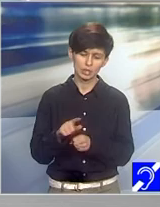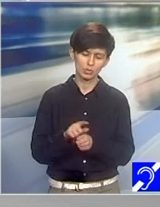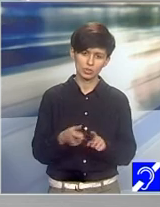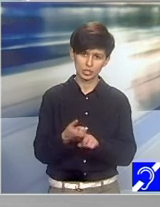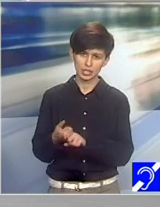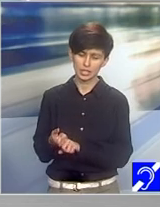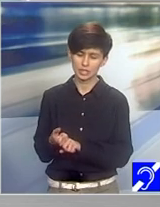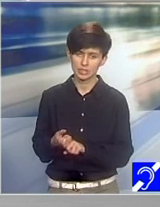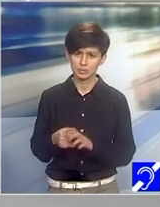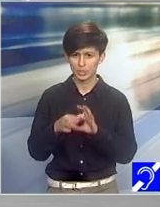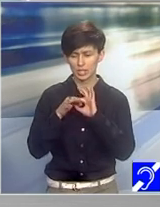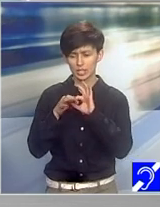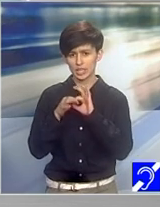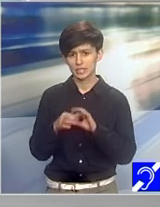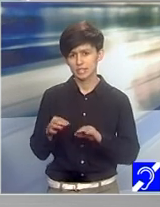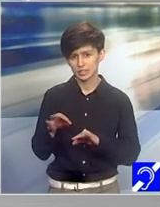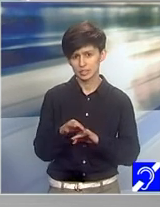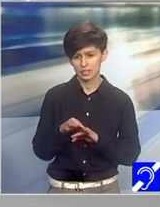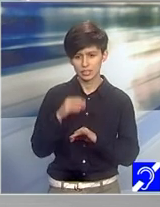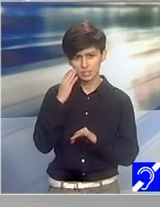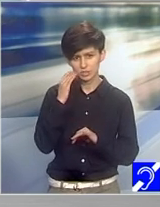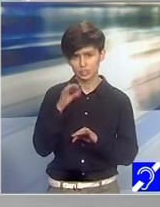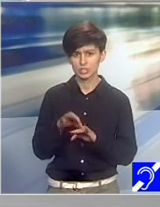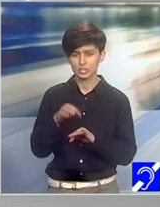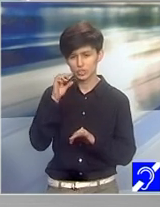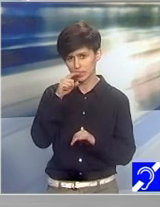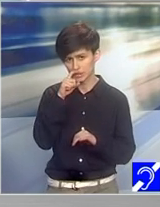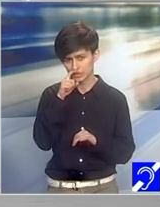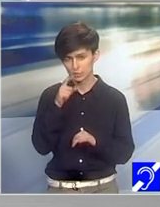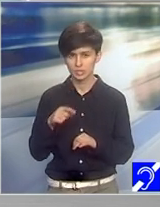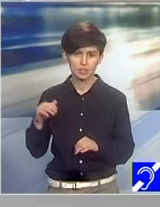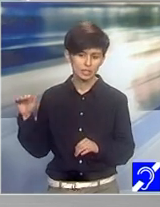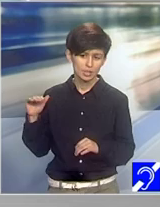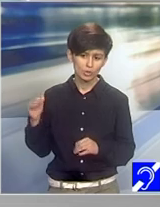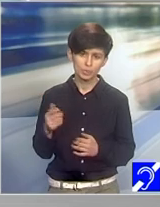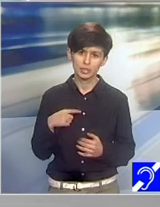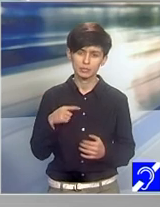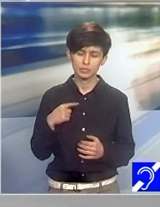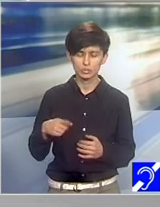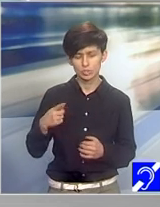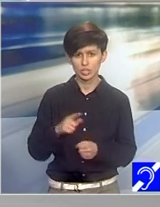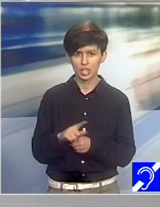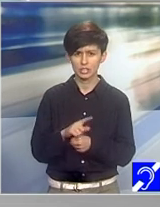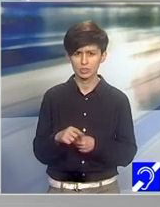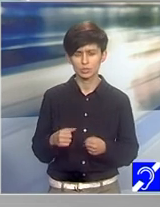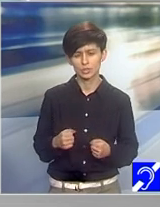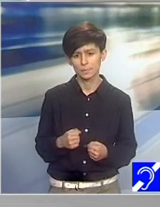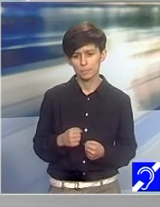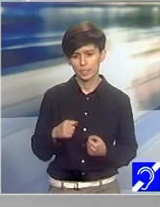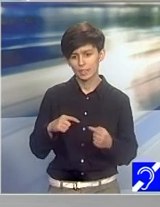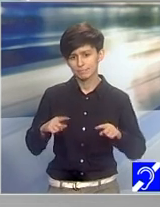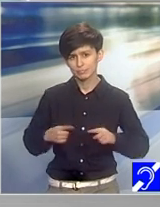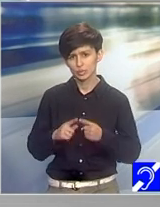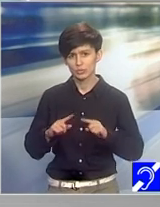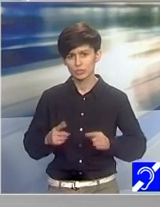în timpul războiului. Sunt și alte părți în timpul Revoluției 1948. Confruntările interetnice care au avut loc între